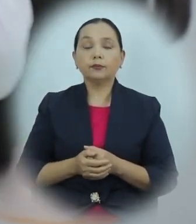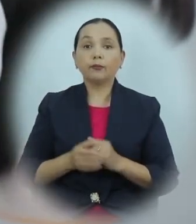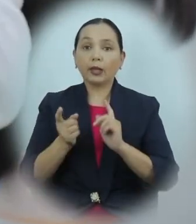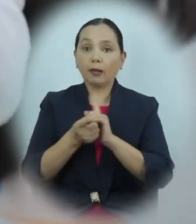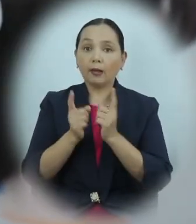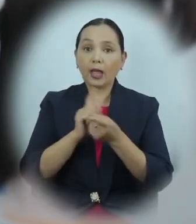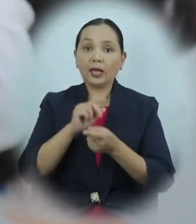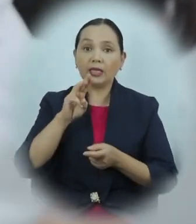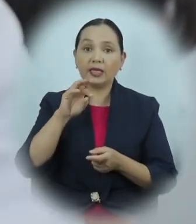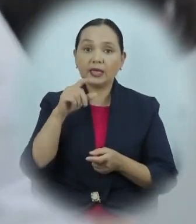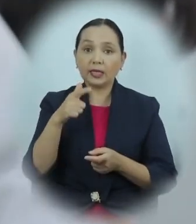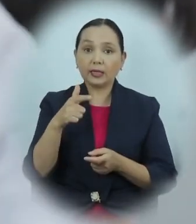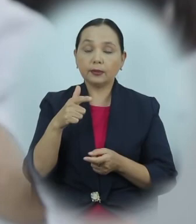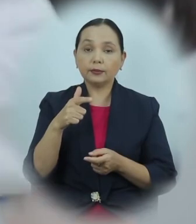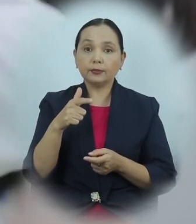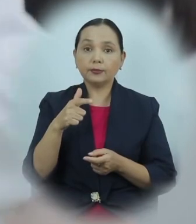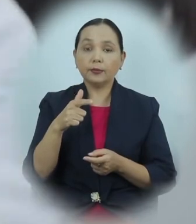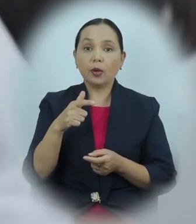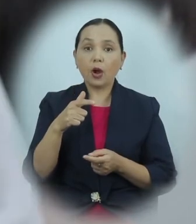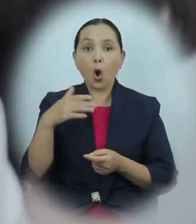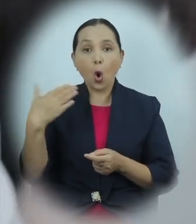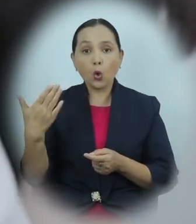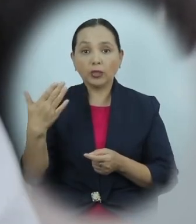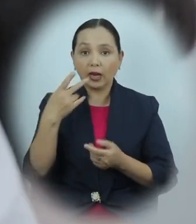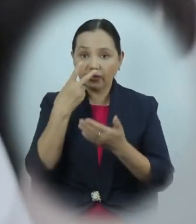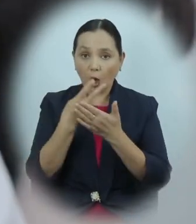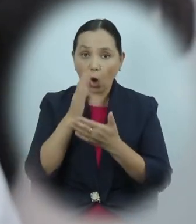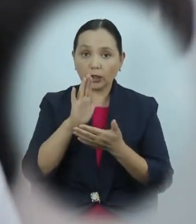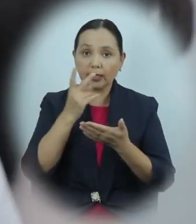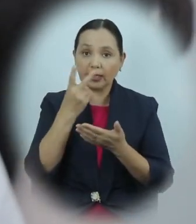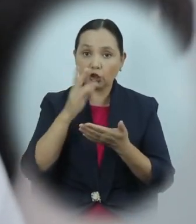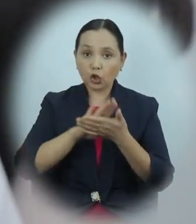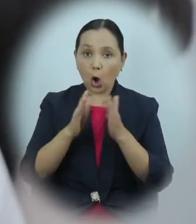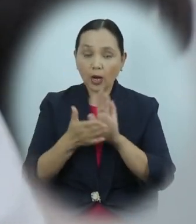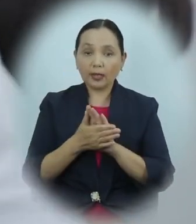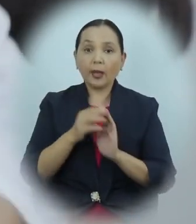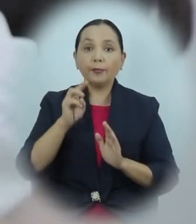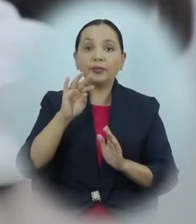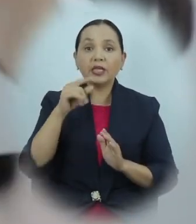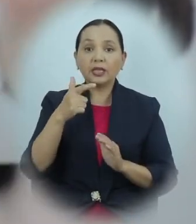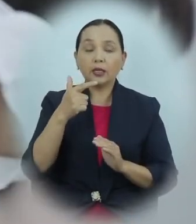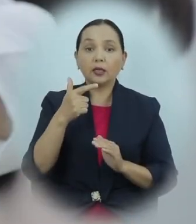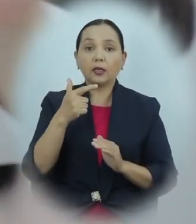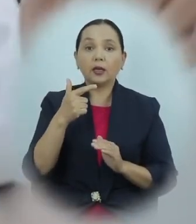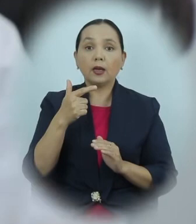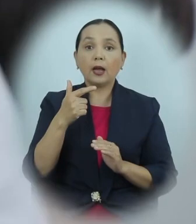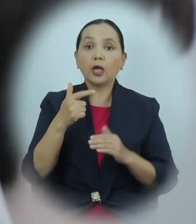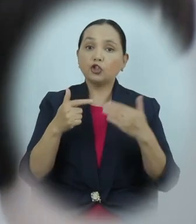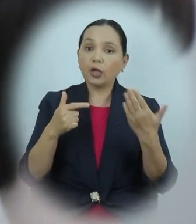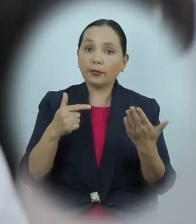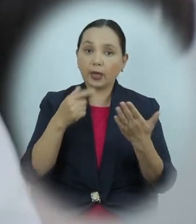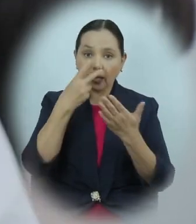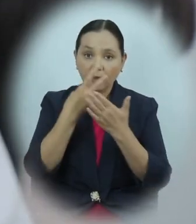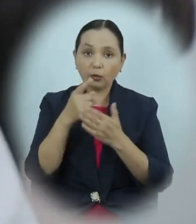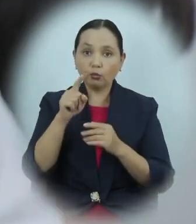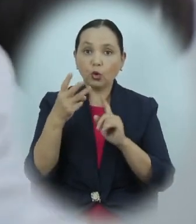Ya'ni tig' o'ng tarafga qarab tursa, ikkinchi holat. Tig' uchinchi, ya'ni chap tarafga qarab